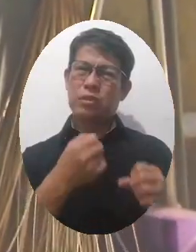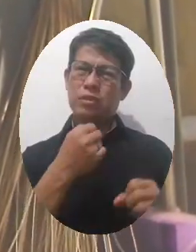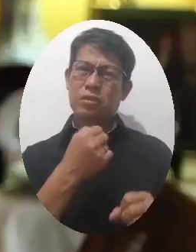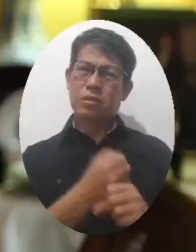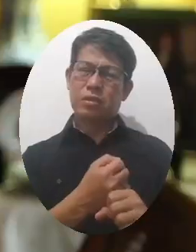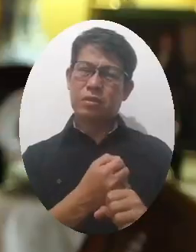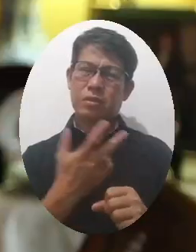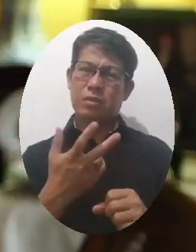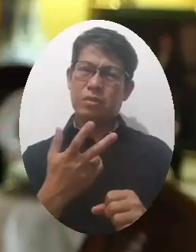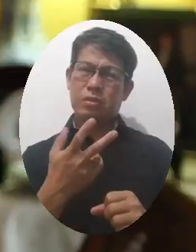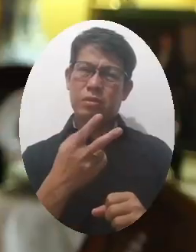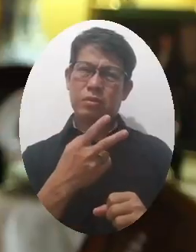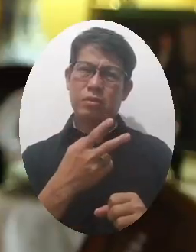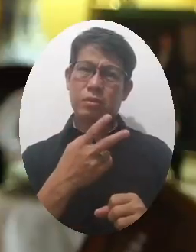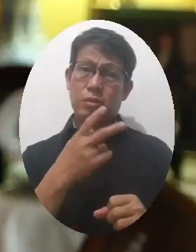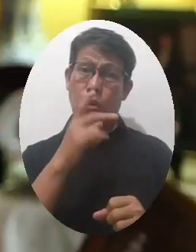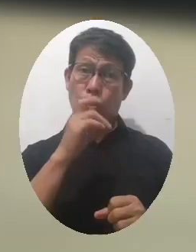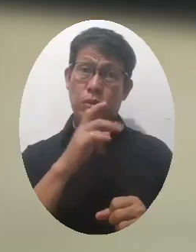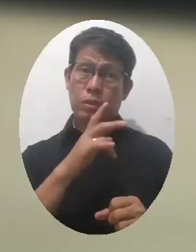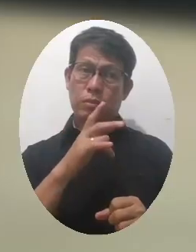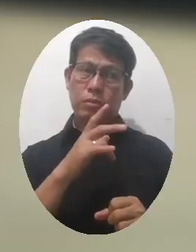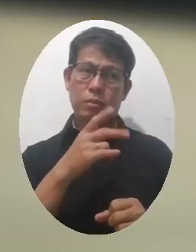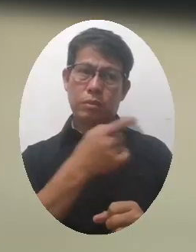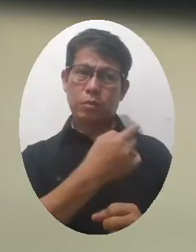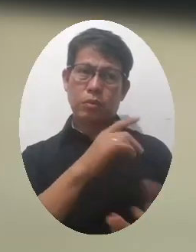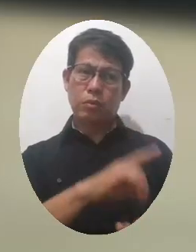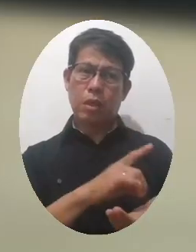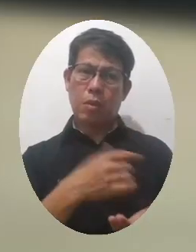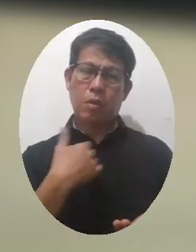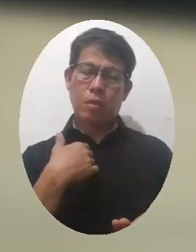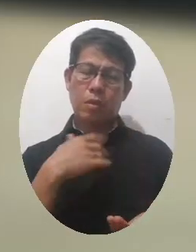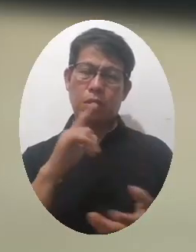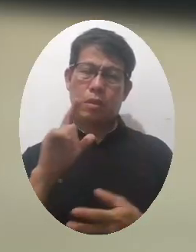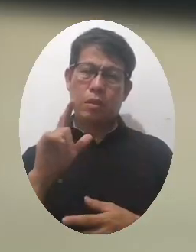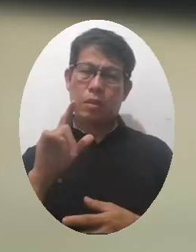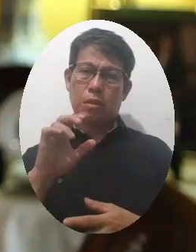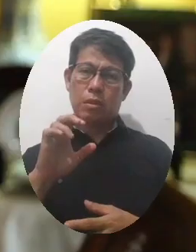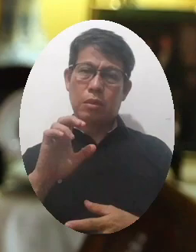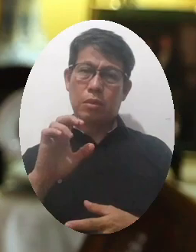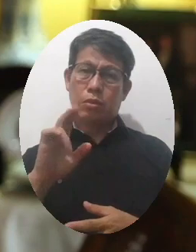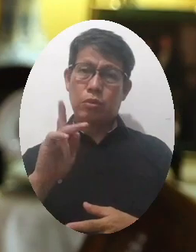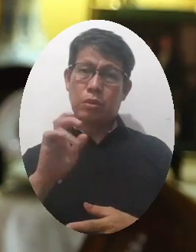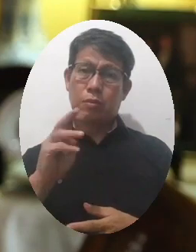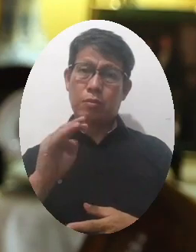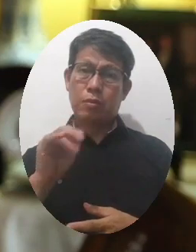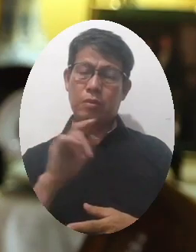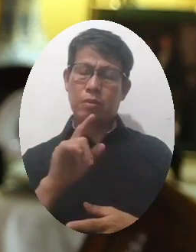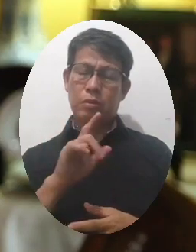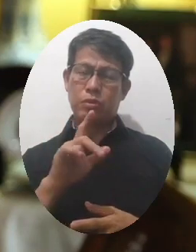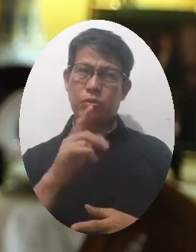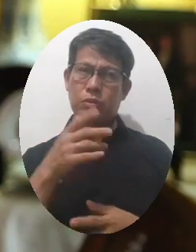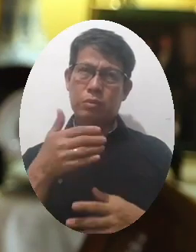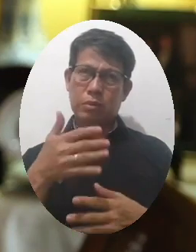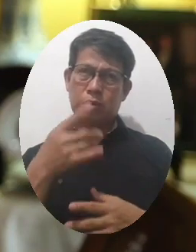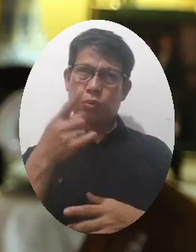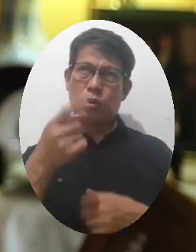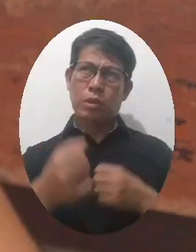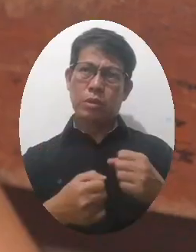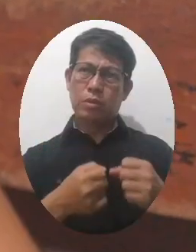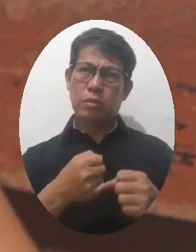Dalawang taon si Dwayne nang ma-diagnose na mayroong leukemia. Masigla naman ang bata noong siya ay